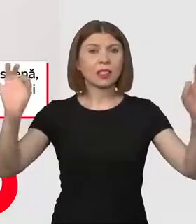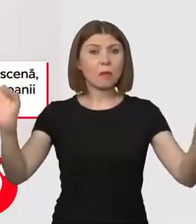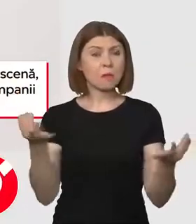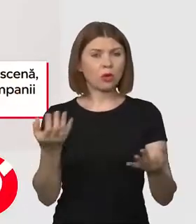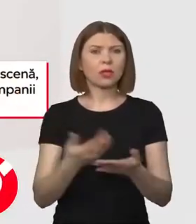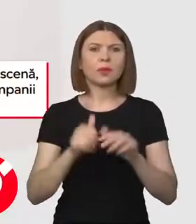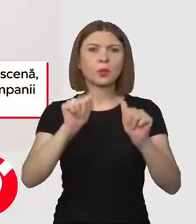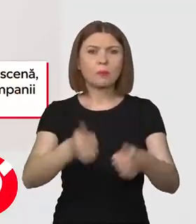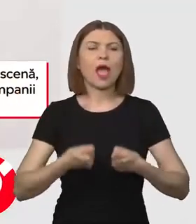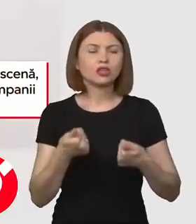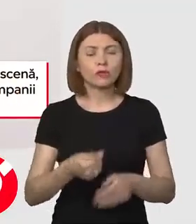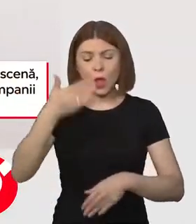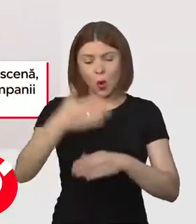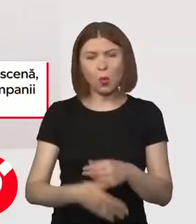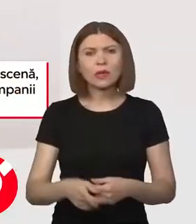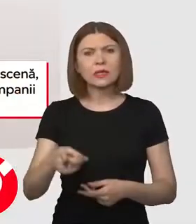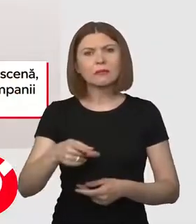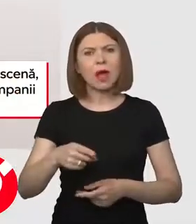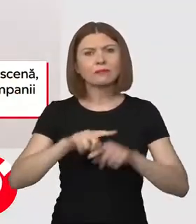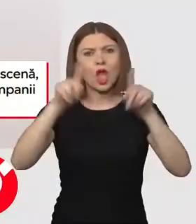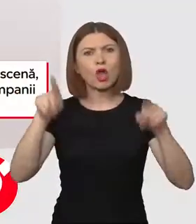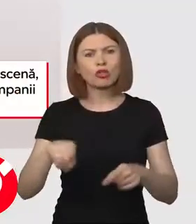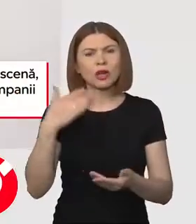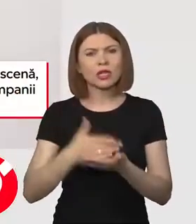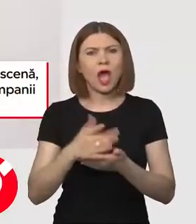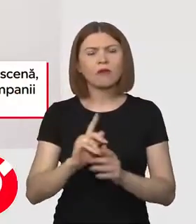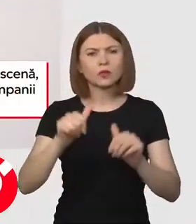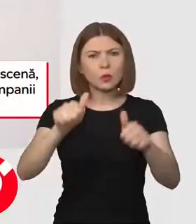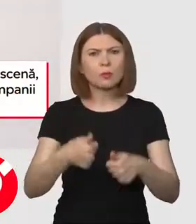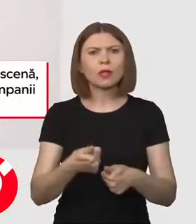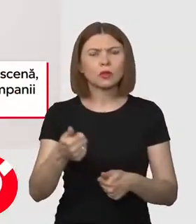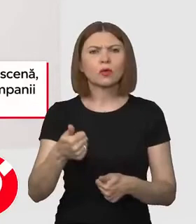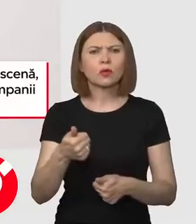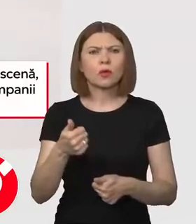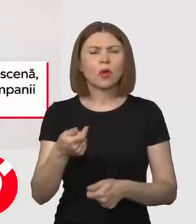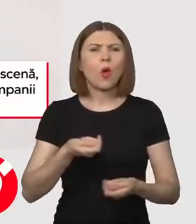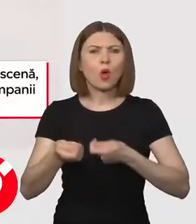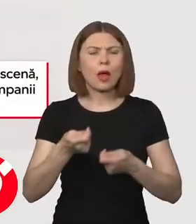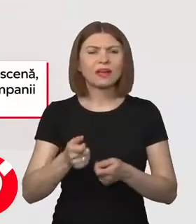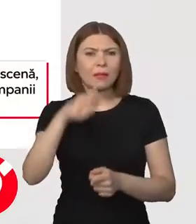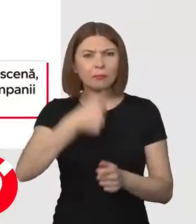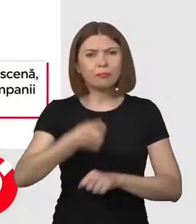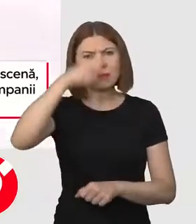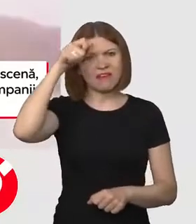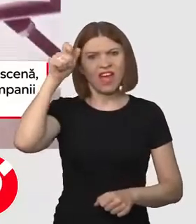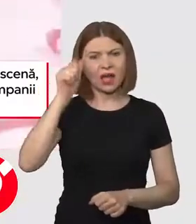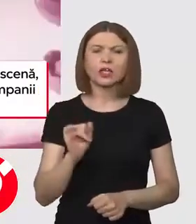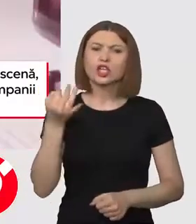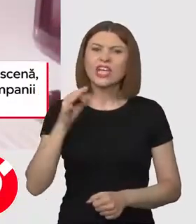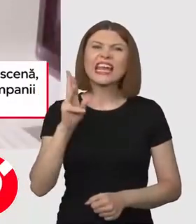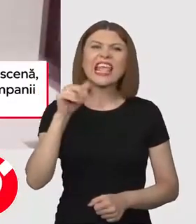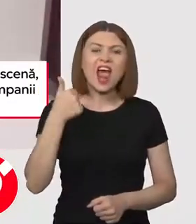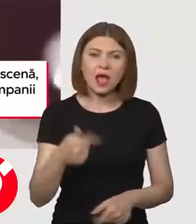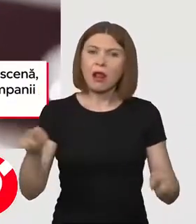branduri de încălțăminte. Ultima colaborare pe care a avut-o a fost cea cu Joe Dazzle, o campanie de primăvară. Și Rihanna, la fel,